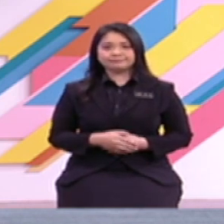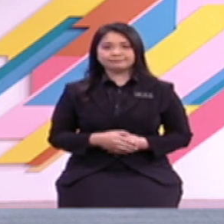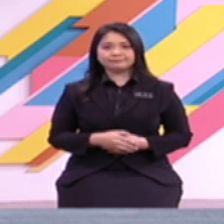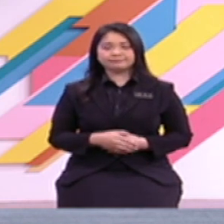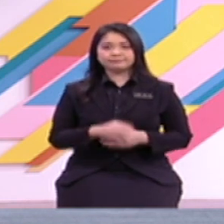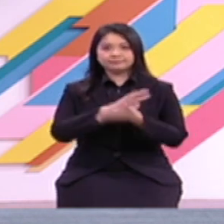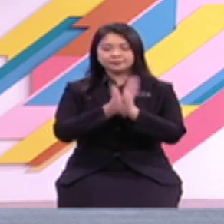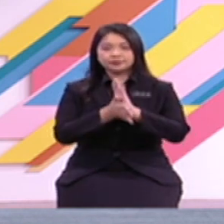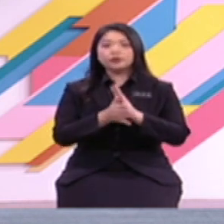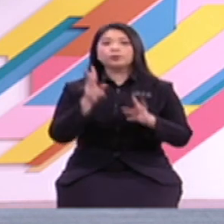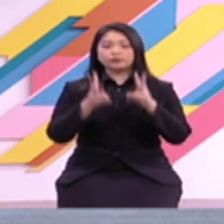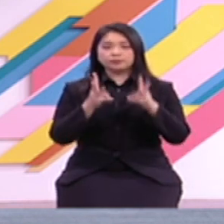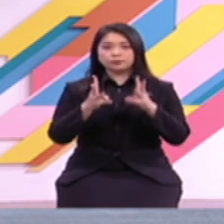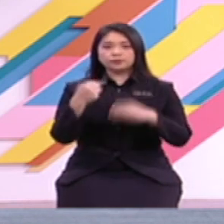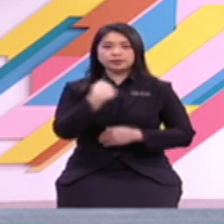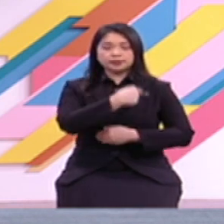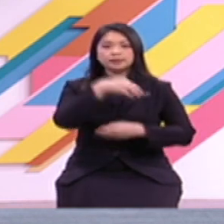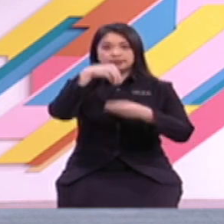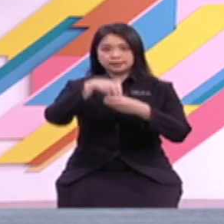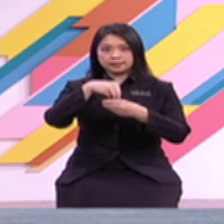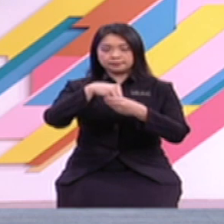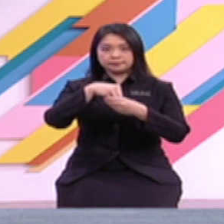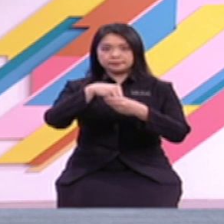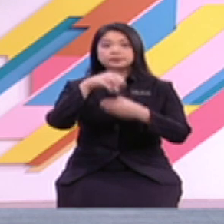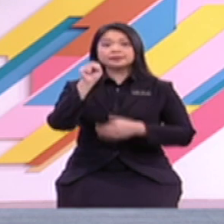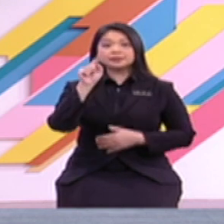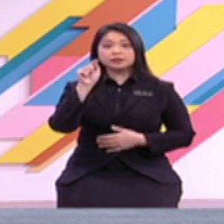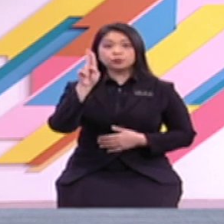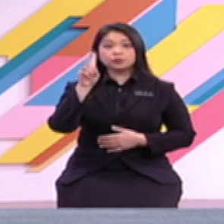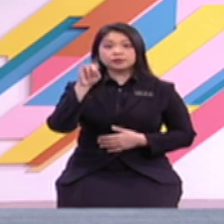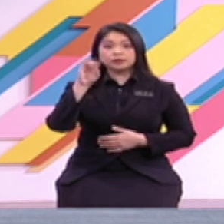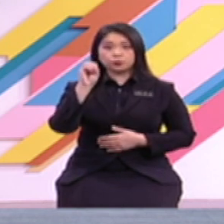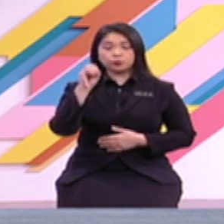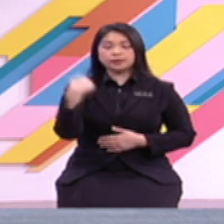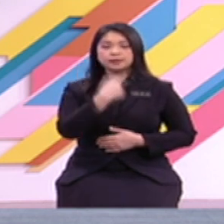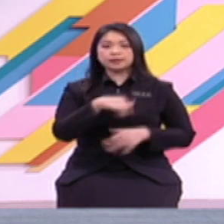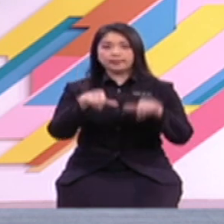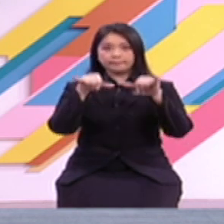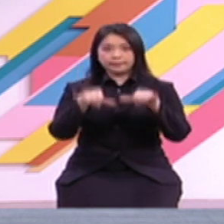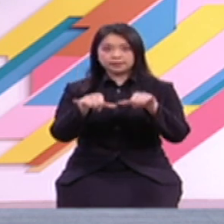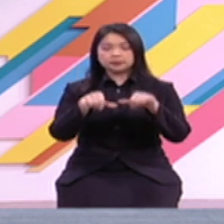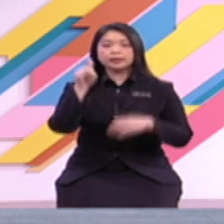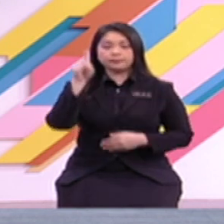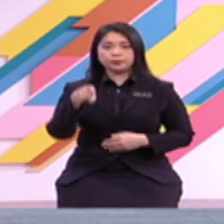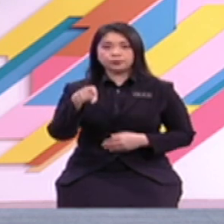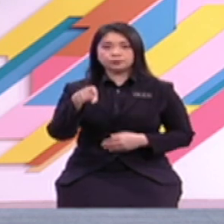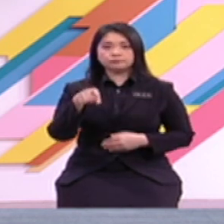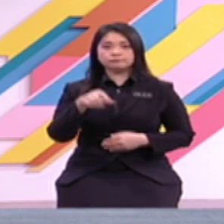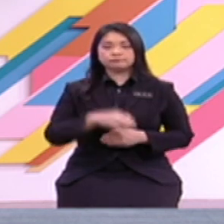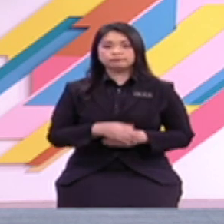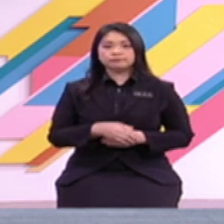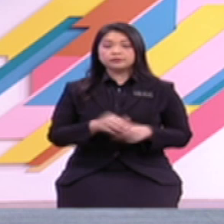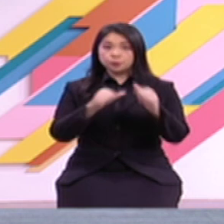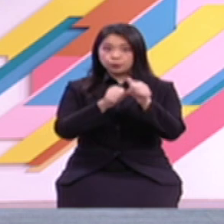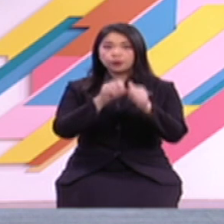seterusnya walaupun cekgu kita di dalam studio sahaja kita masih lagi mengamalkan setiap